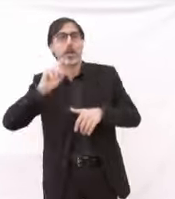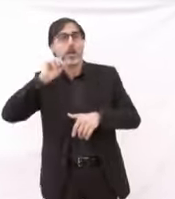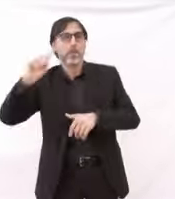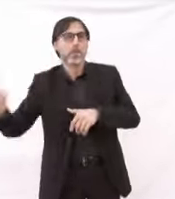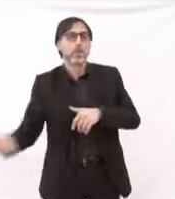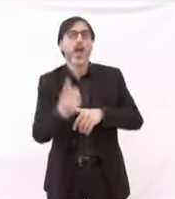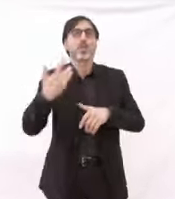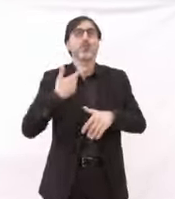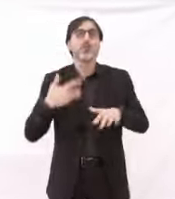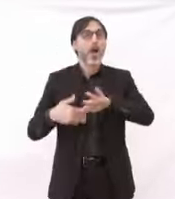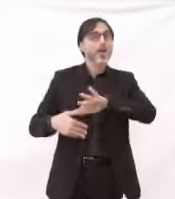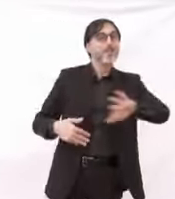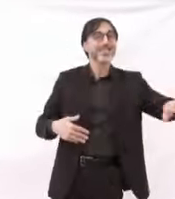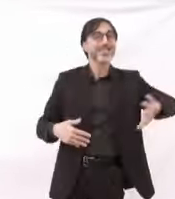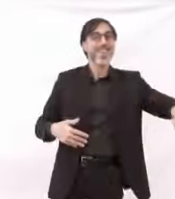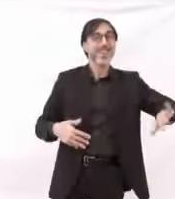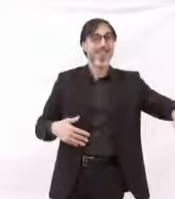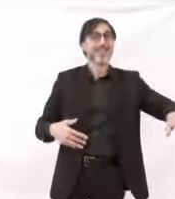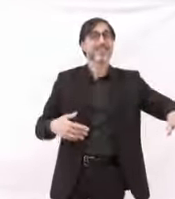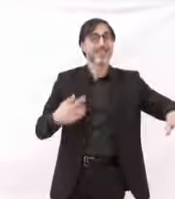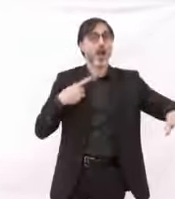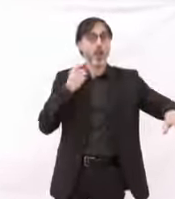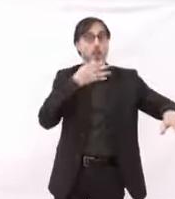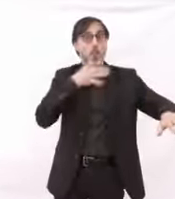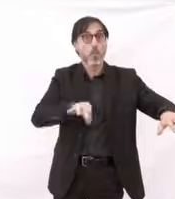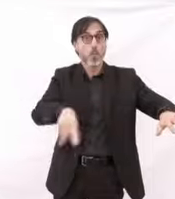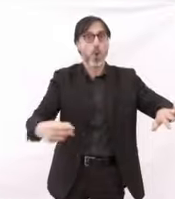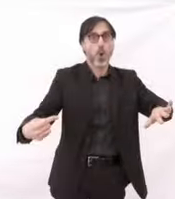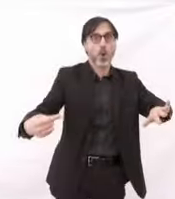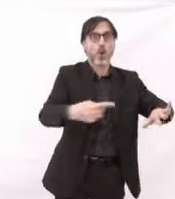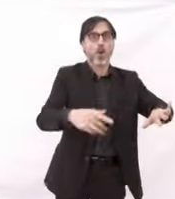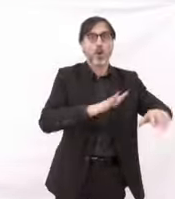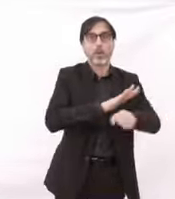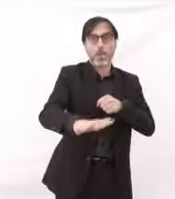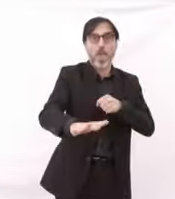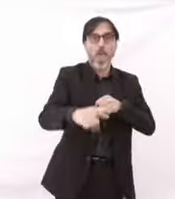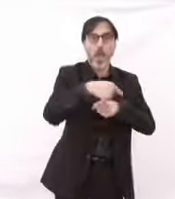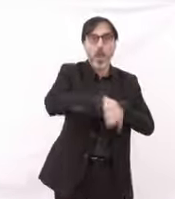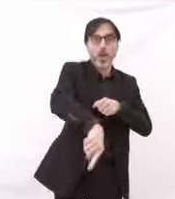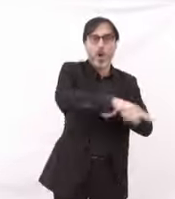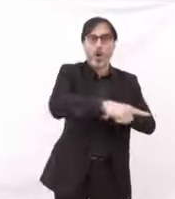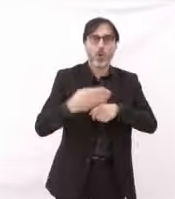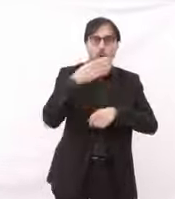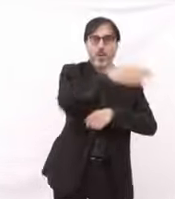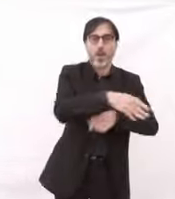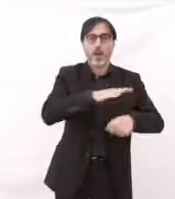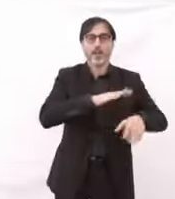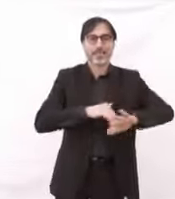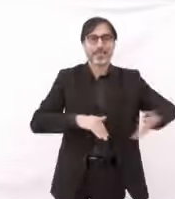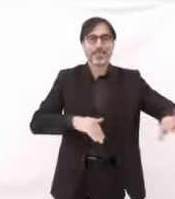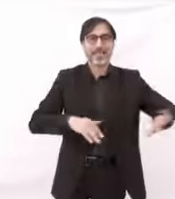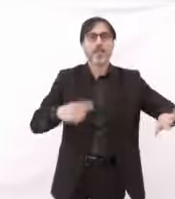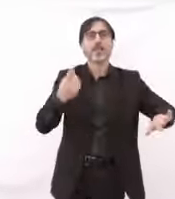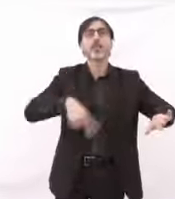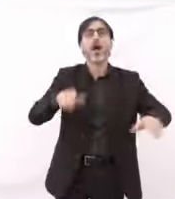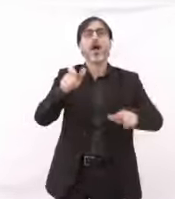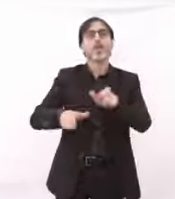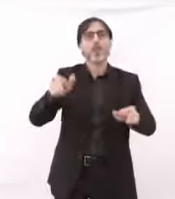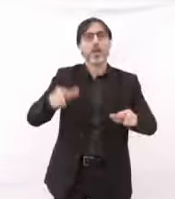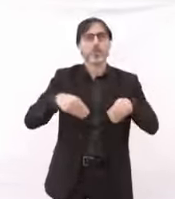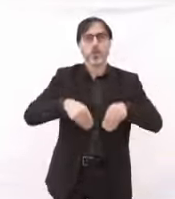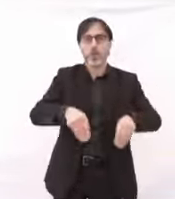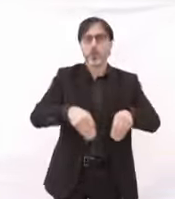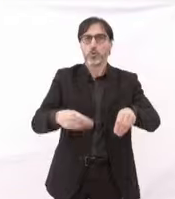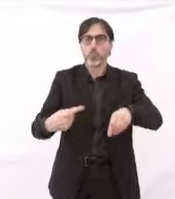realtà abbiamo una parte a sinistra che può essere agilmente riempita e utilizzata a favore di tutti i